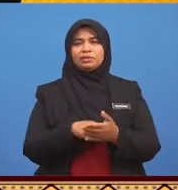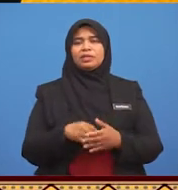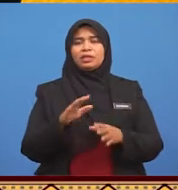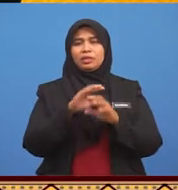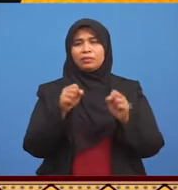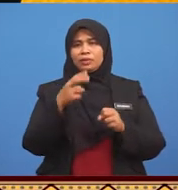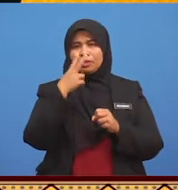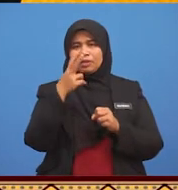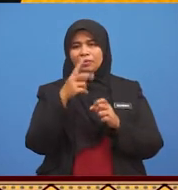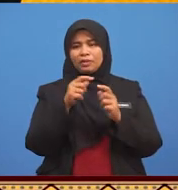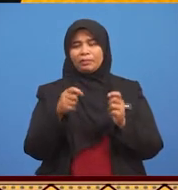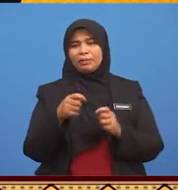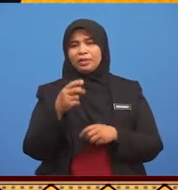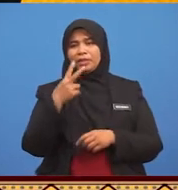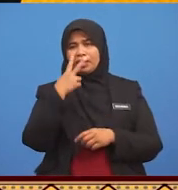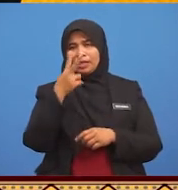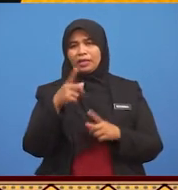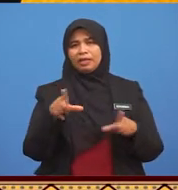contohnya begini,